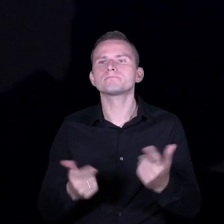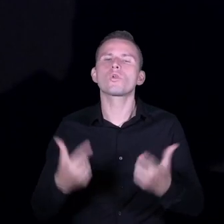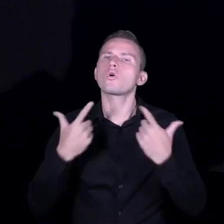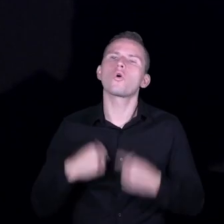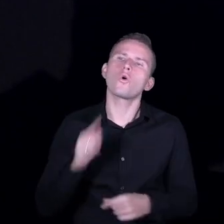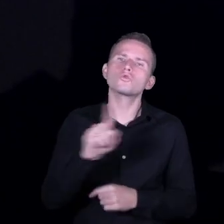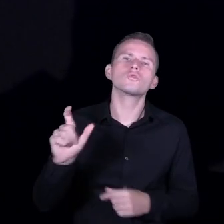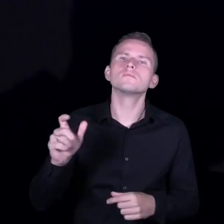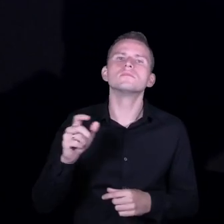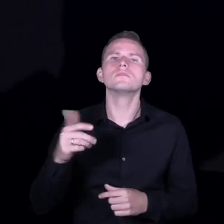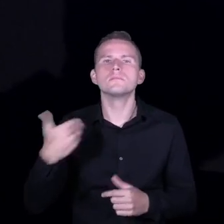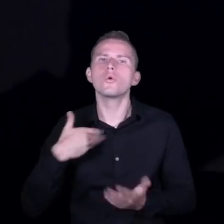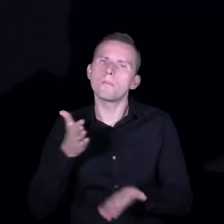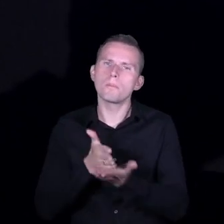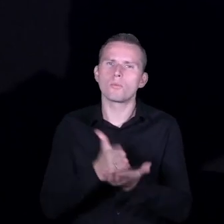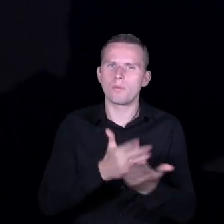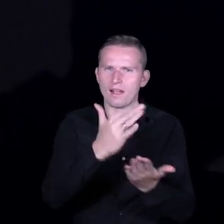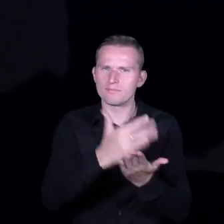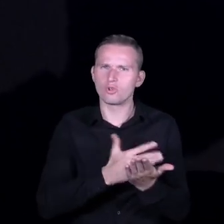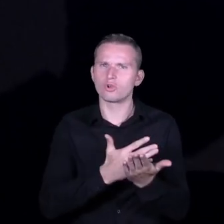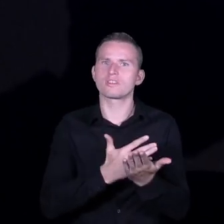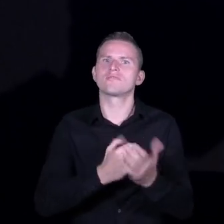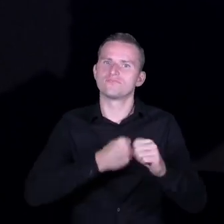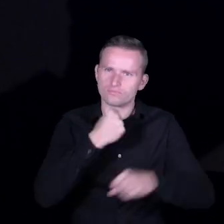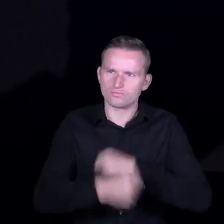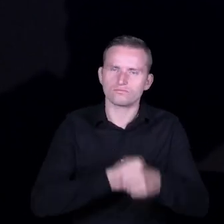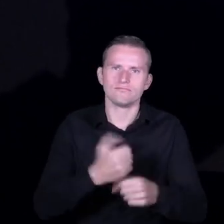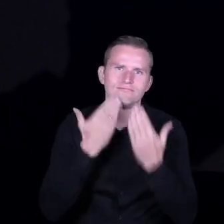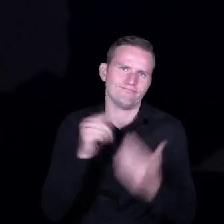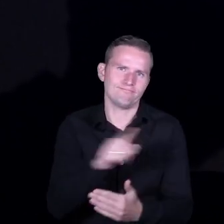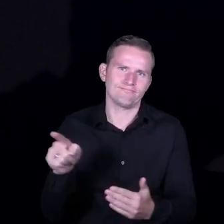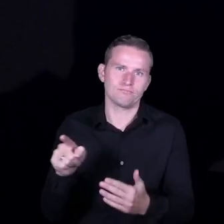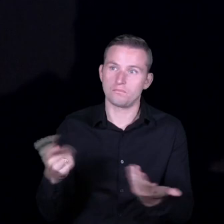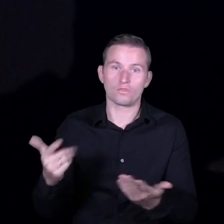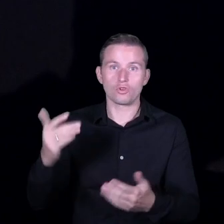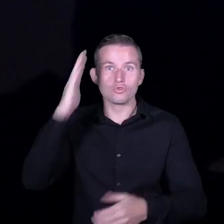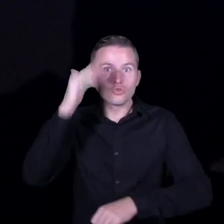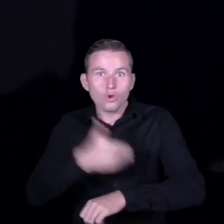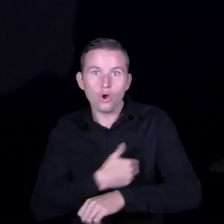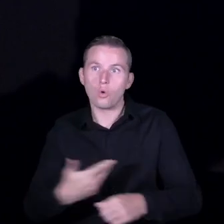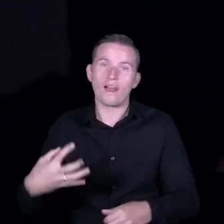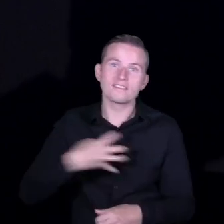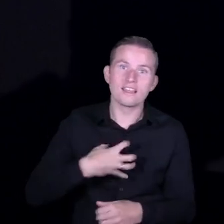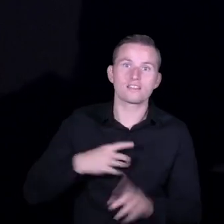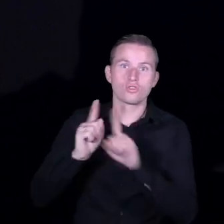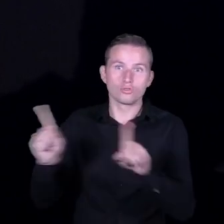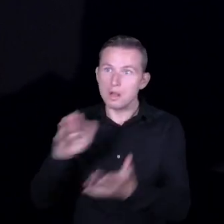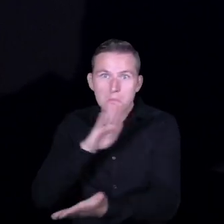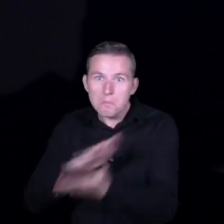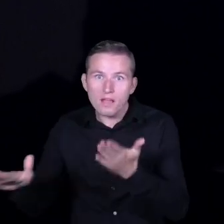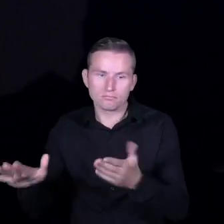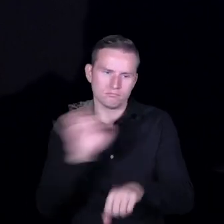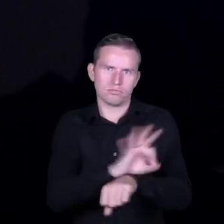pomagali w jego wdrożeniu. A nie byłoby tego sukcesu, gdyby nie szkoły, dyrektorzy i nauczyciele, którzy zdecydowali się w takich, a nie